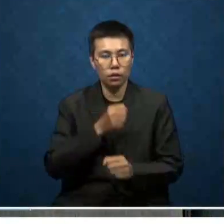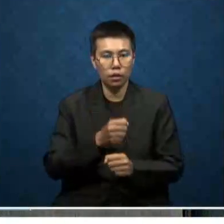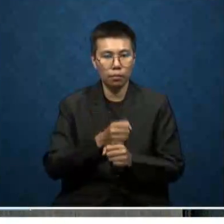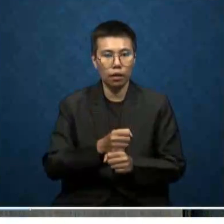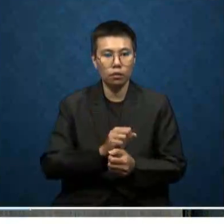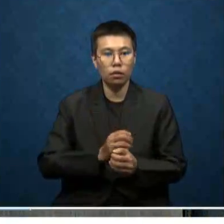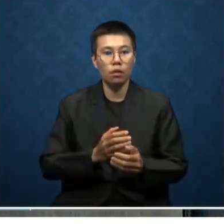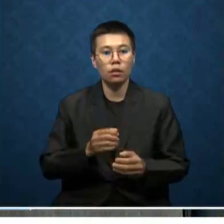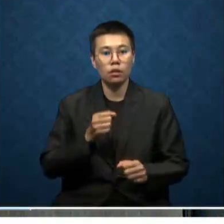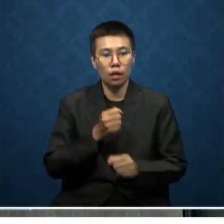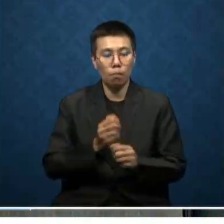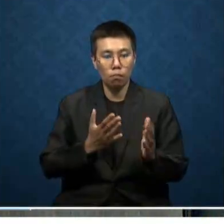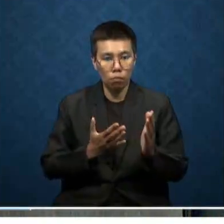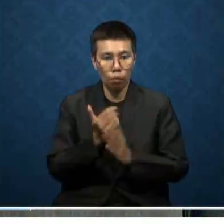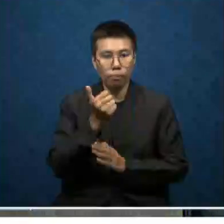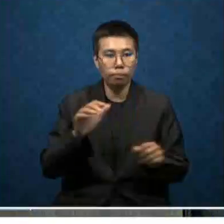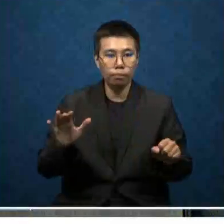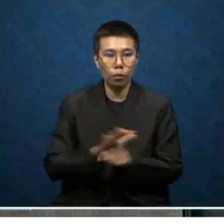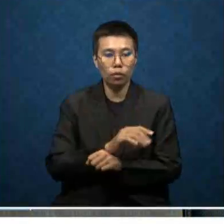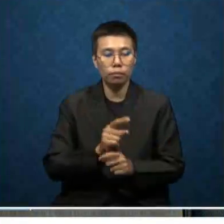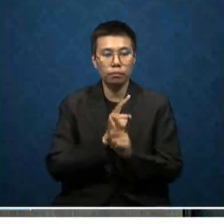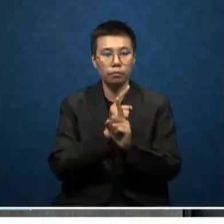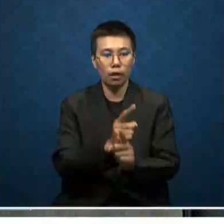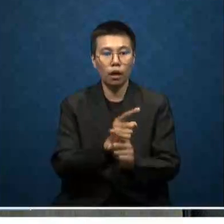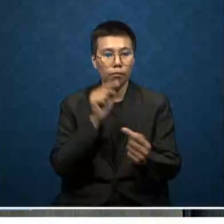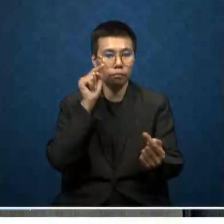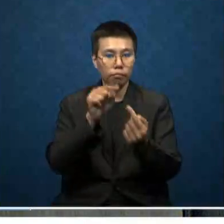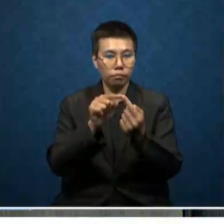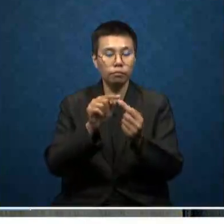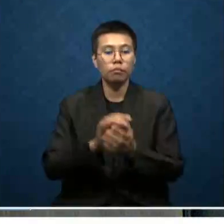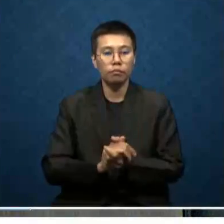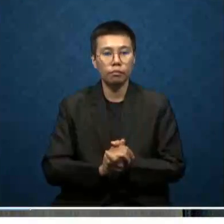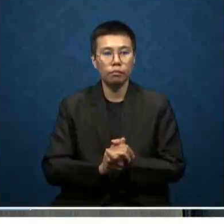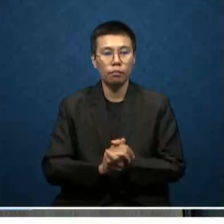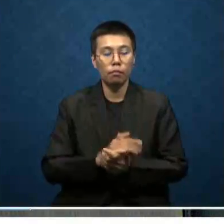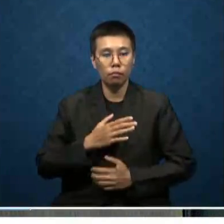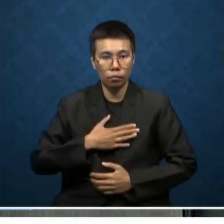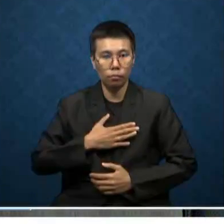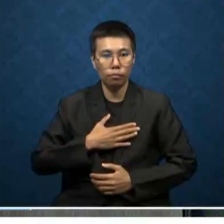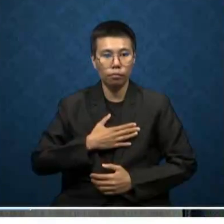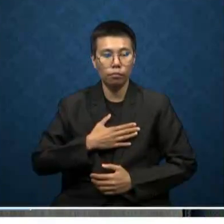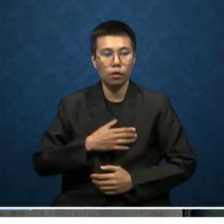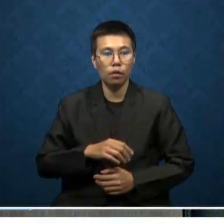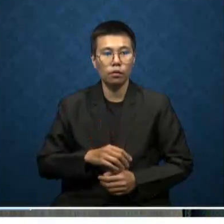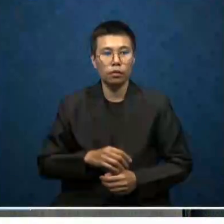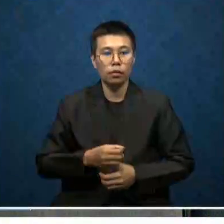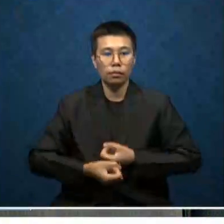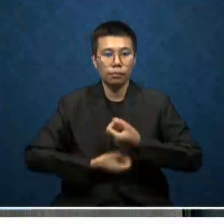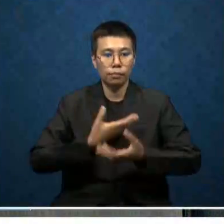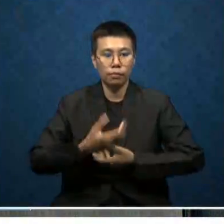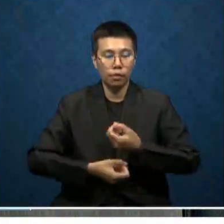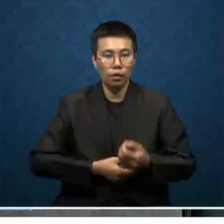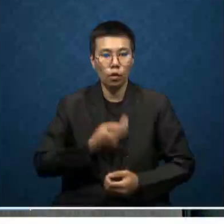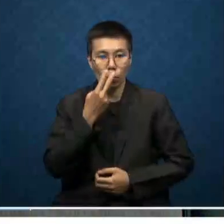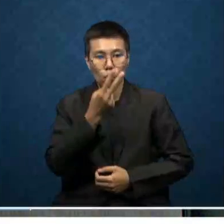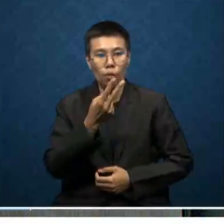ไปสำเร็จสำฤทธิ์ผลตามเป้าหมายที่ที่ตั้งไว้แต่ผมอยากจะนำเรียนว่าถ้าจะดูให้เห็นชัด